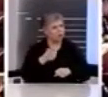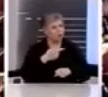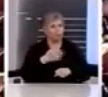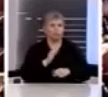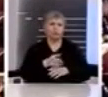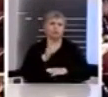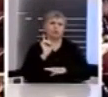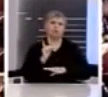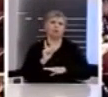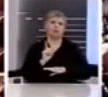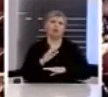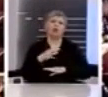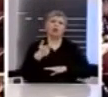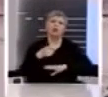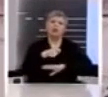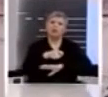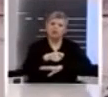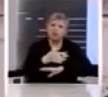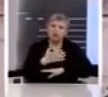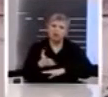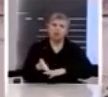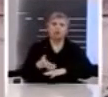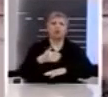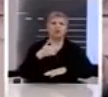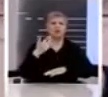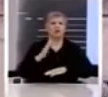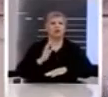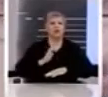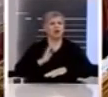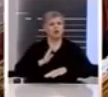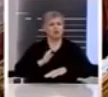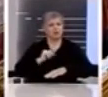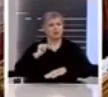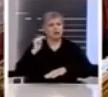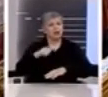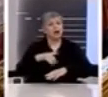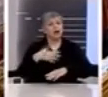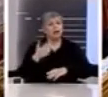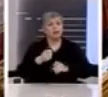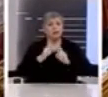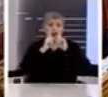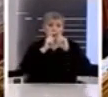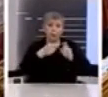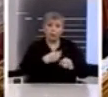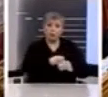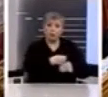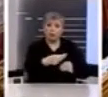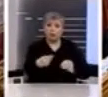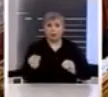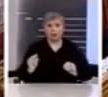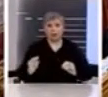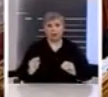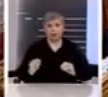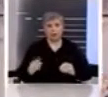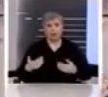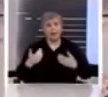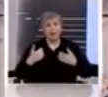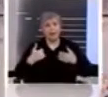τη δικαιοσύνη και από το δημόσιο λόγο και περίπου είναι υποχρεωμένοι να τα δίνουν, να τα μοιράζουν. Δεν είναι αυτό ο βουλευτής.